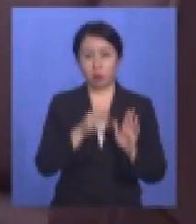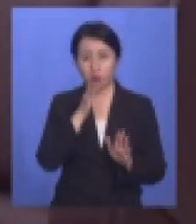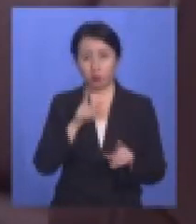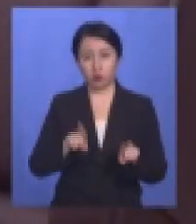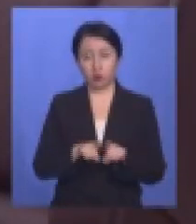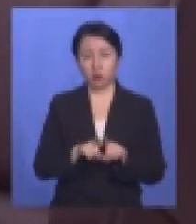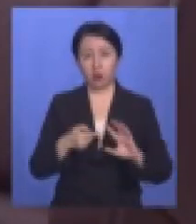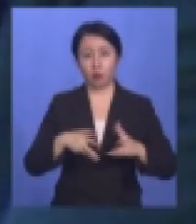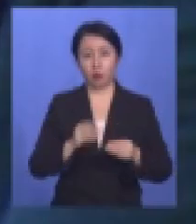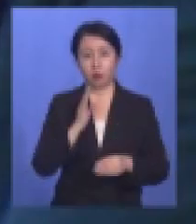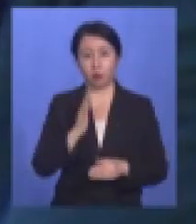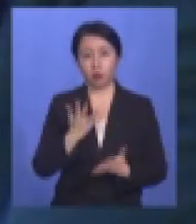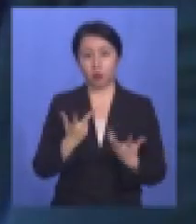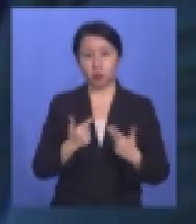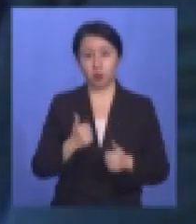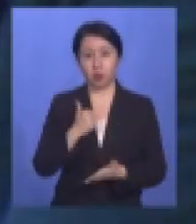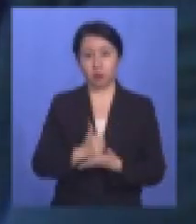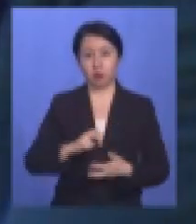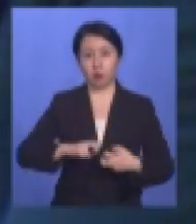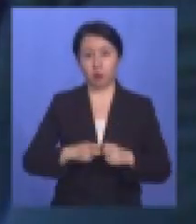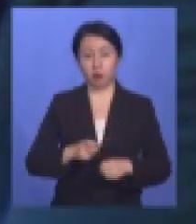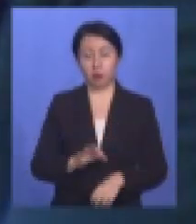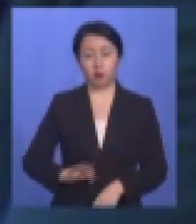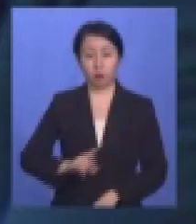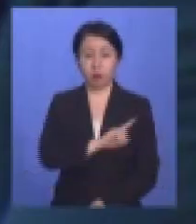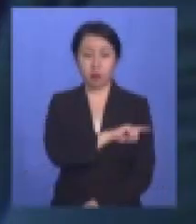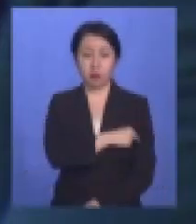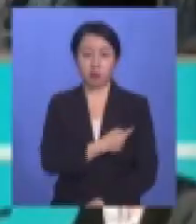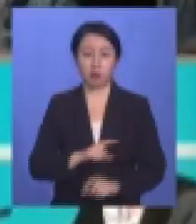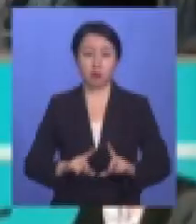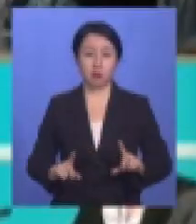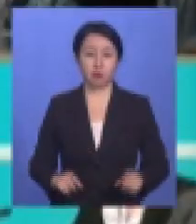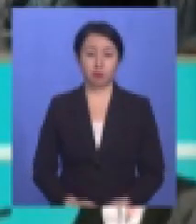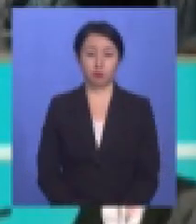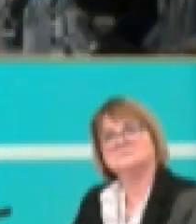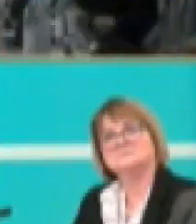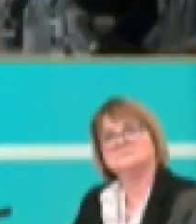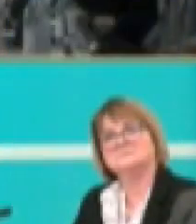2027 году. Таким образом будут решены основные проблемы в области медицины.